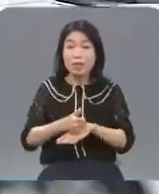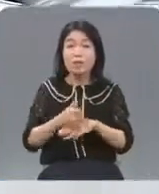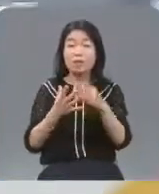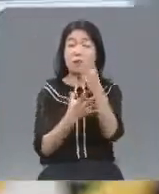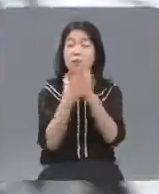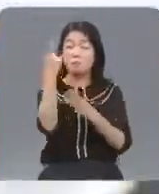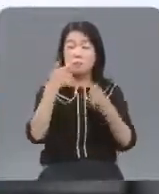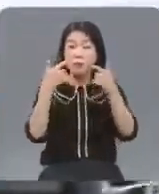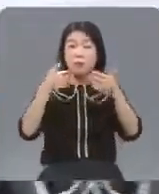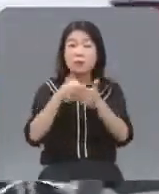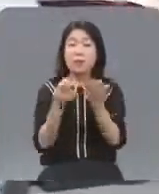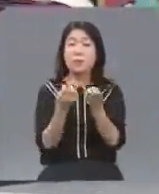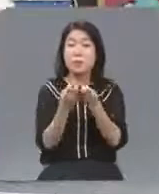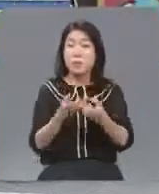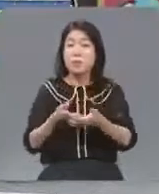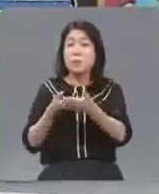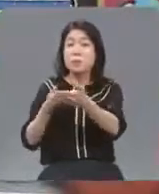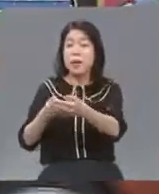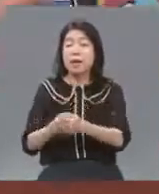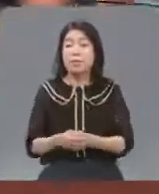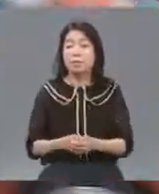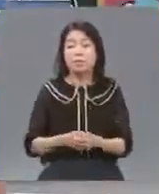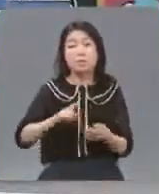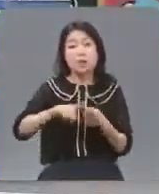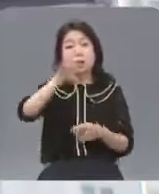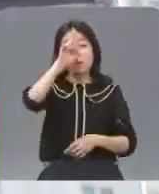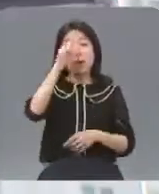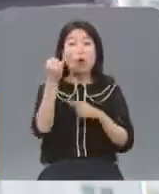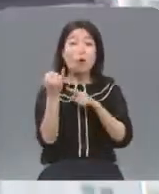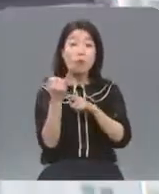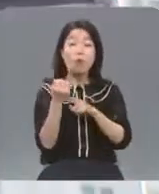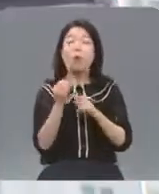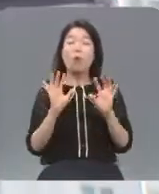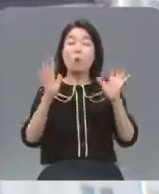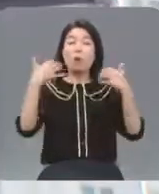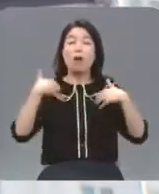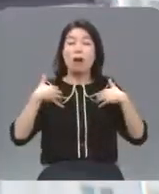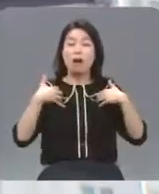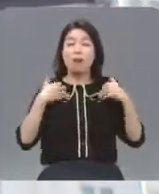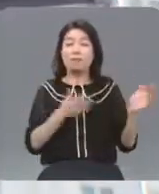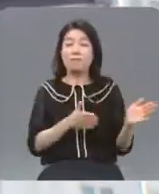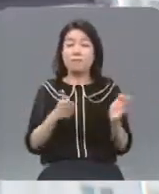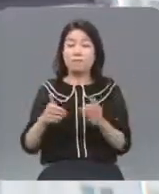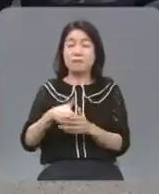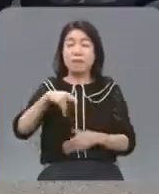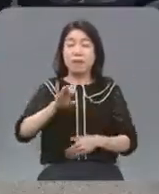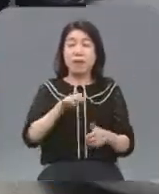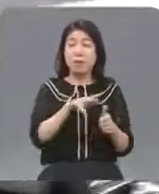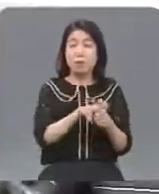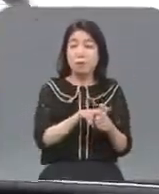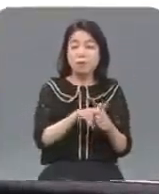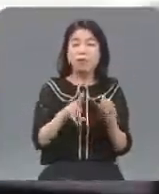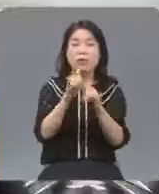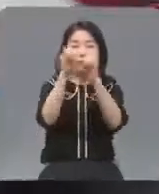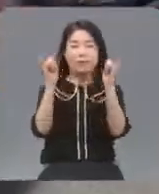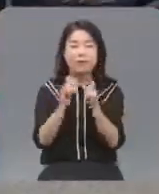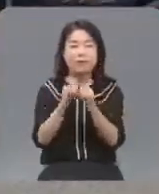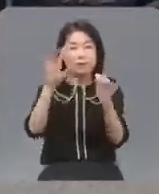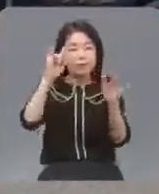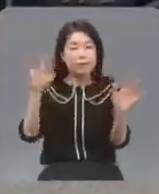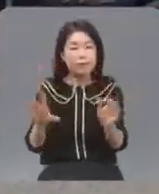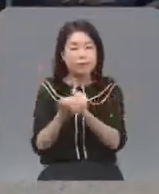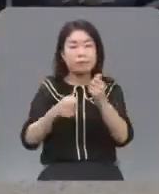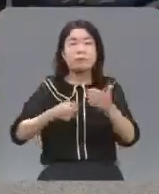확정하는 방안을 제안했습니다 얘 박혜자 후보는 환영의 뜻을 밝혔고 청 송 후보는 시민 사회 뜻을 모아